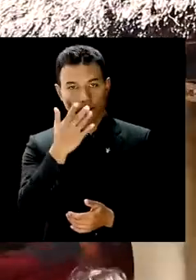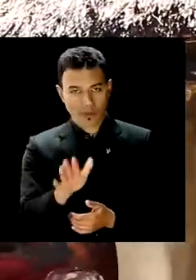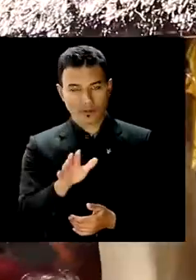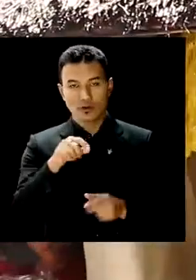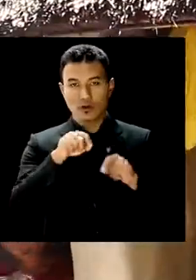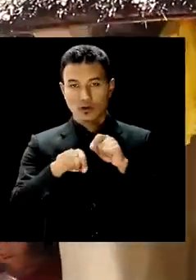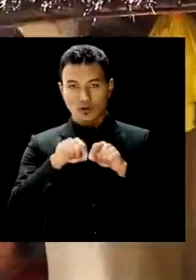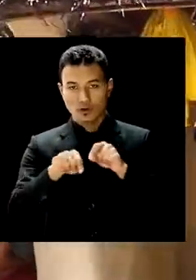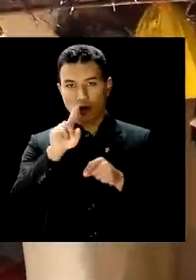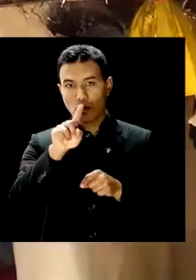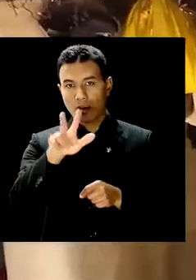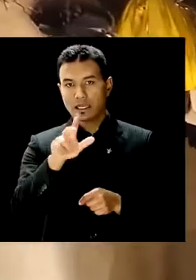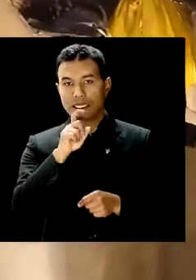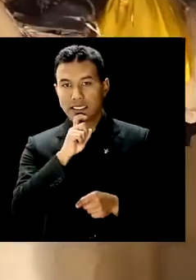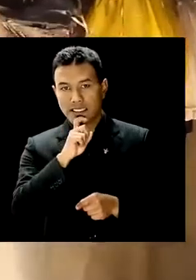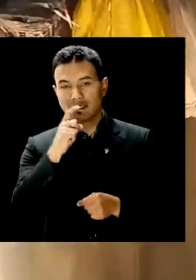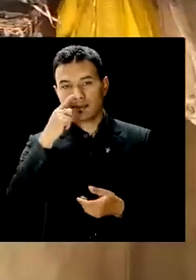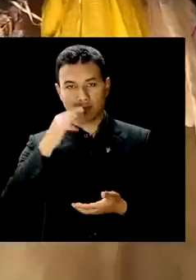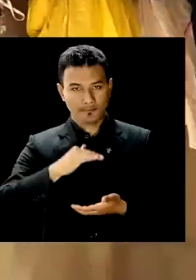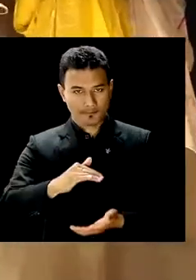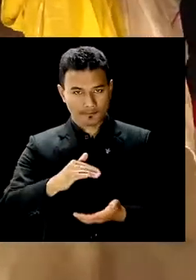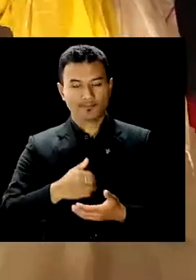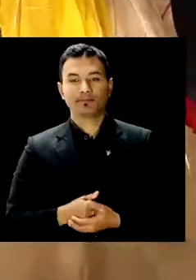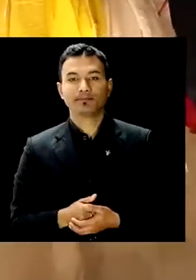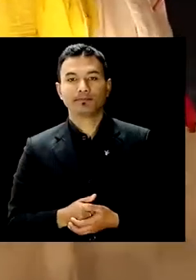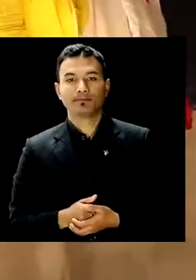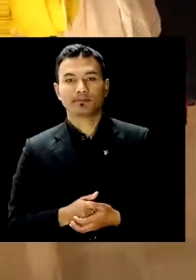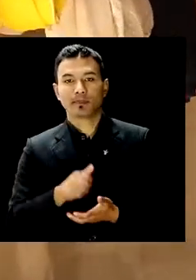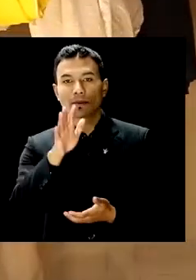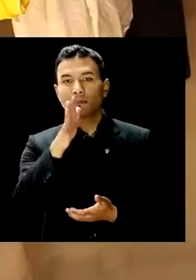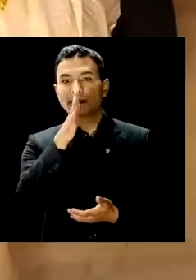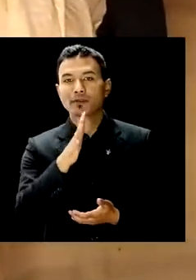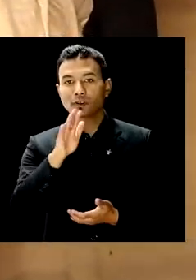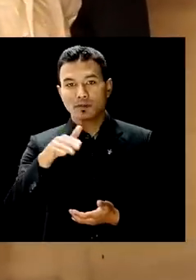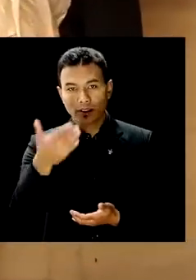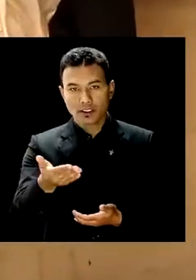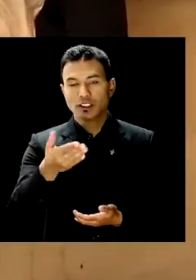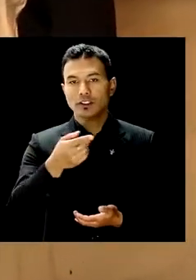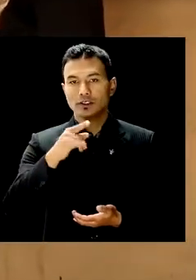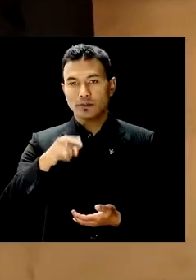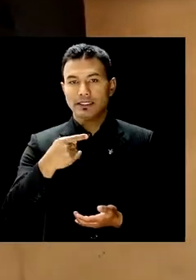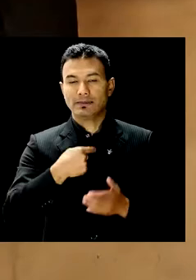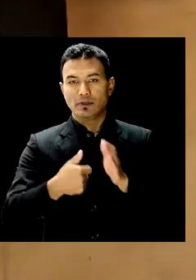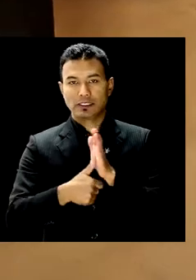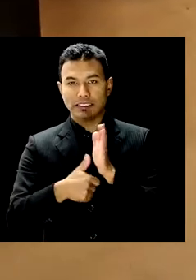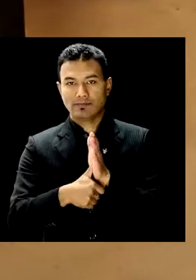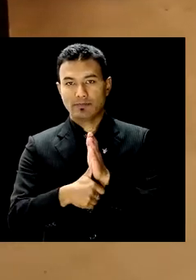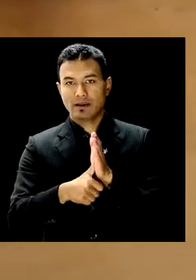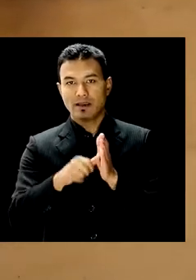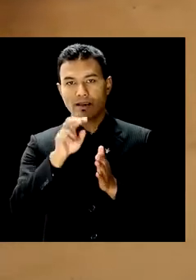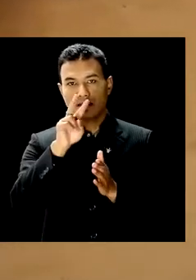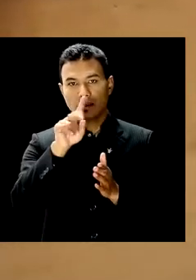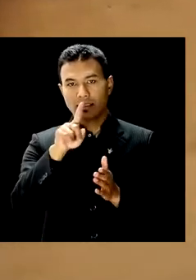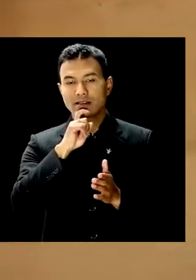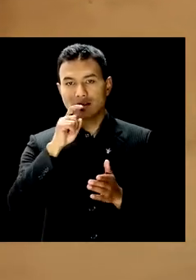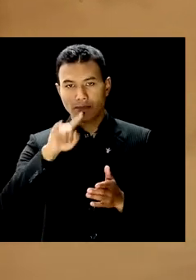असार 18 बेटी भेलै, फेर 5 वर्षके बाद फिर अगहन मनसीर में 21 गते फिर